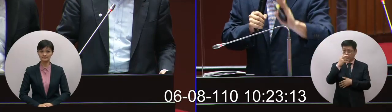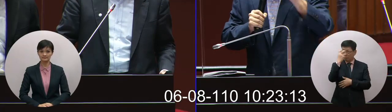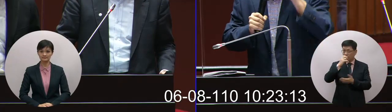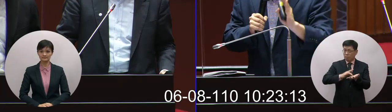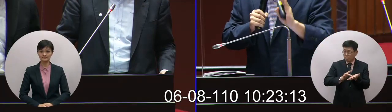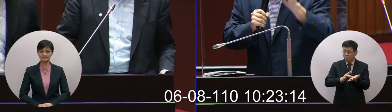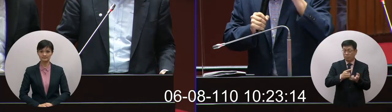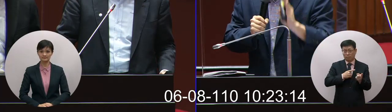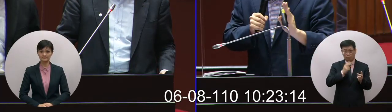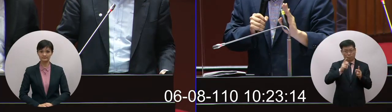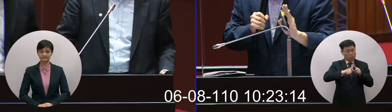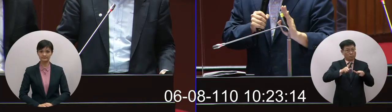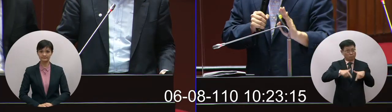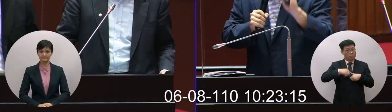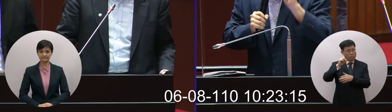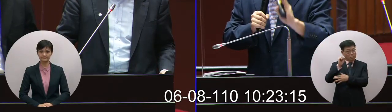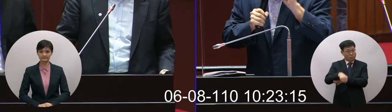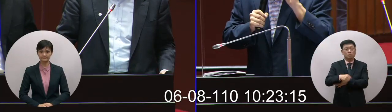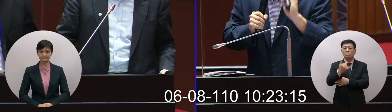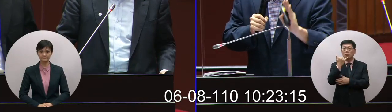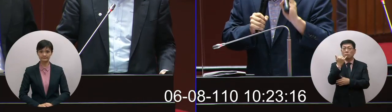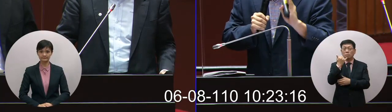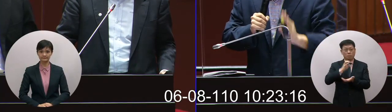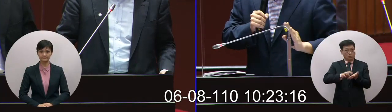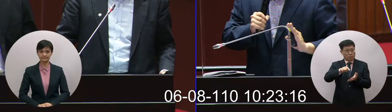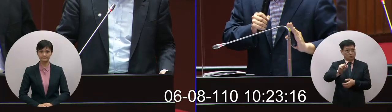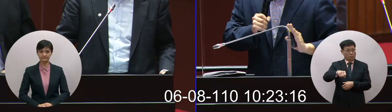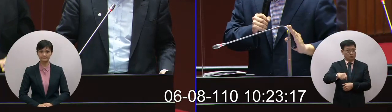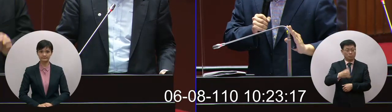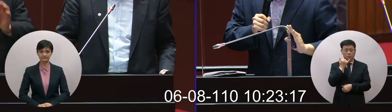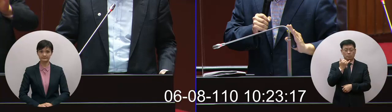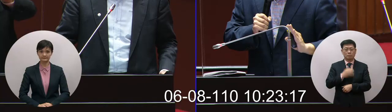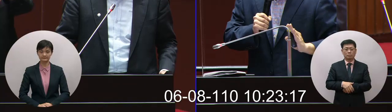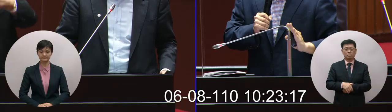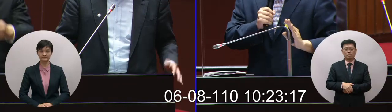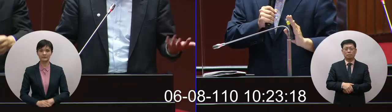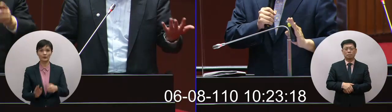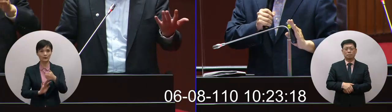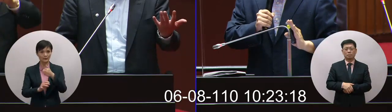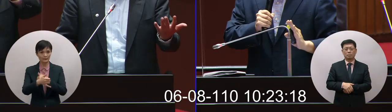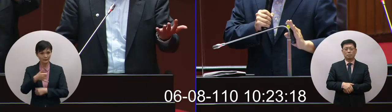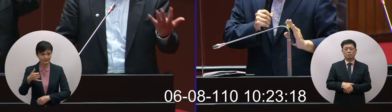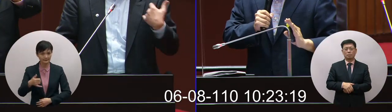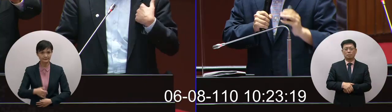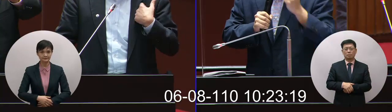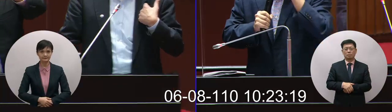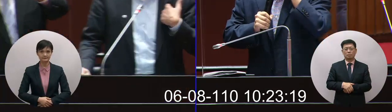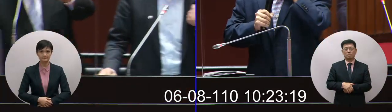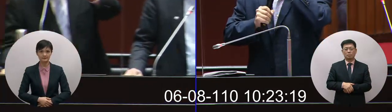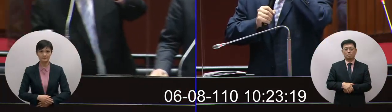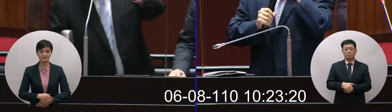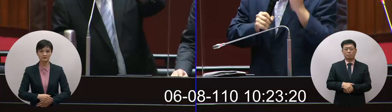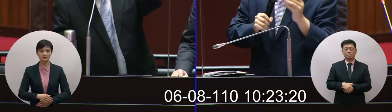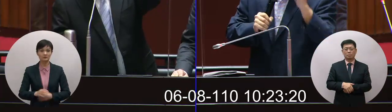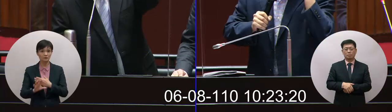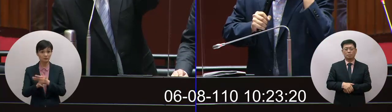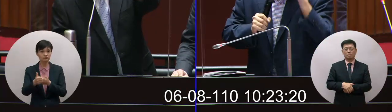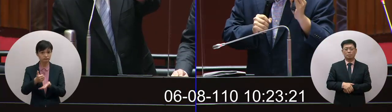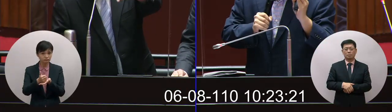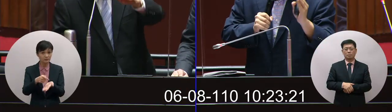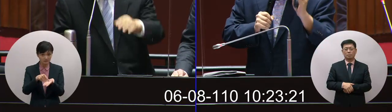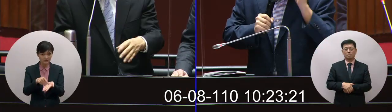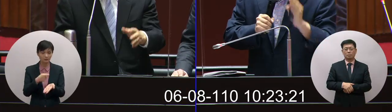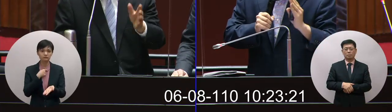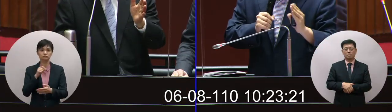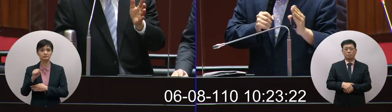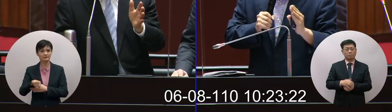等之类的，指挥中心是同意大家可以去使用吗？ 是啦，委员。 哎呀， 哎，进来，我们同意啦。 委员，你卖